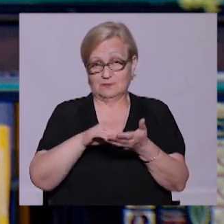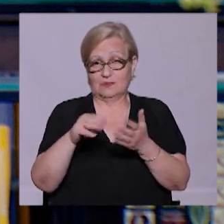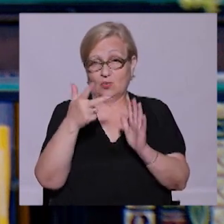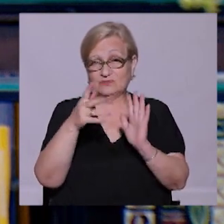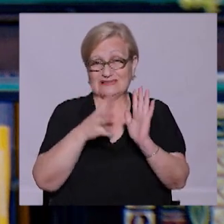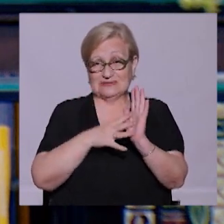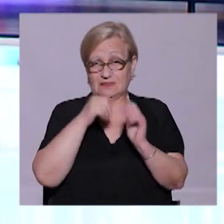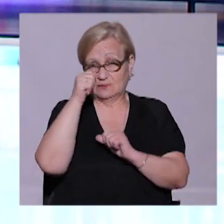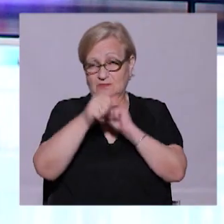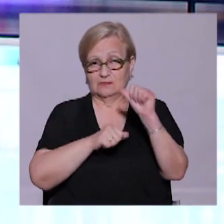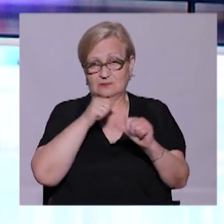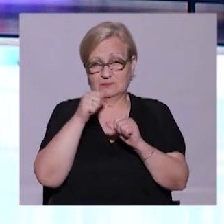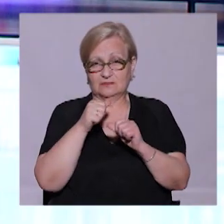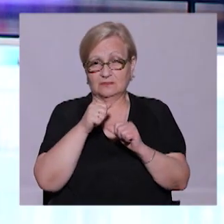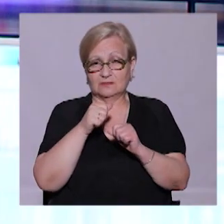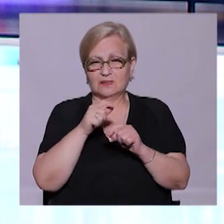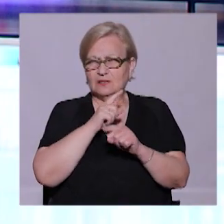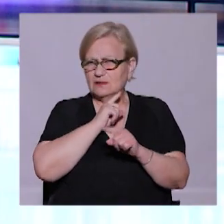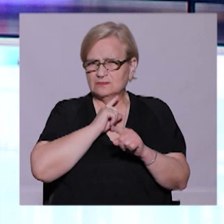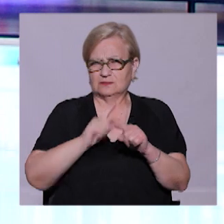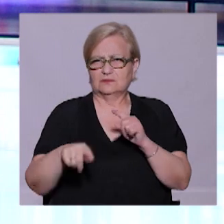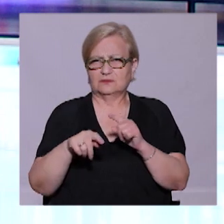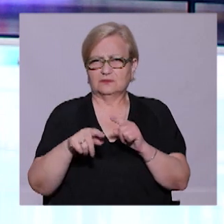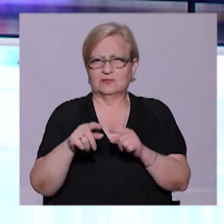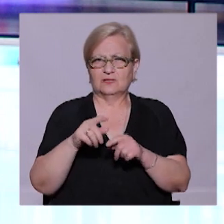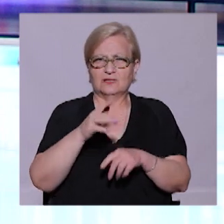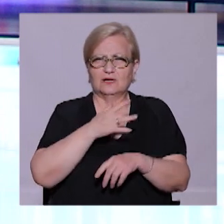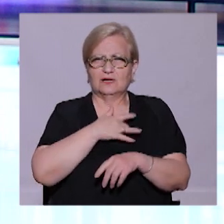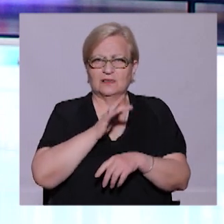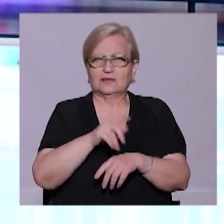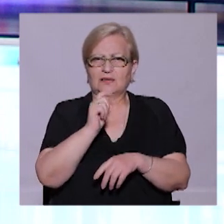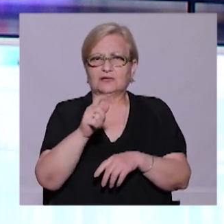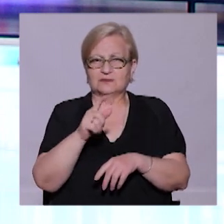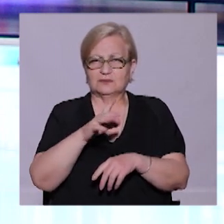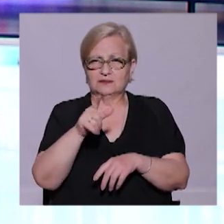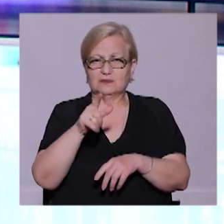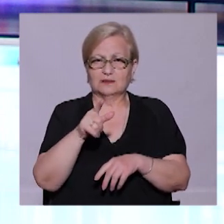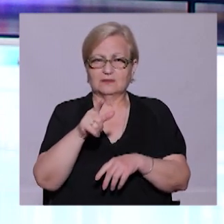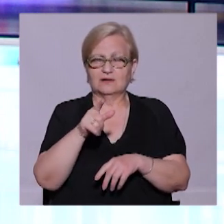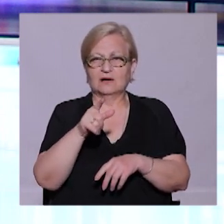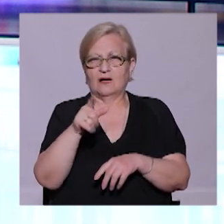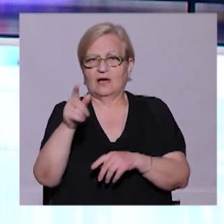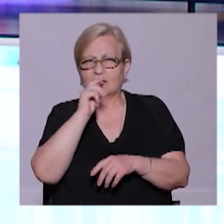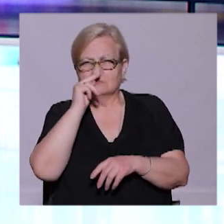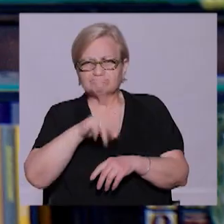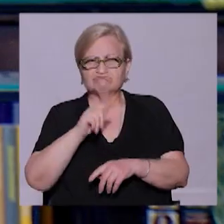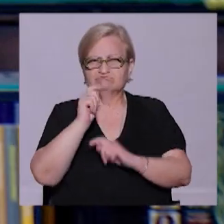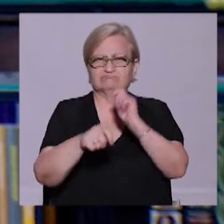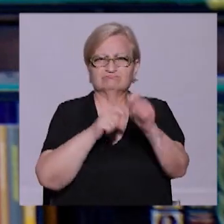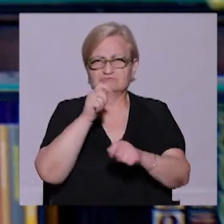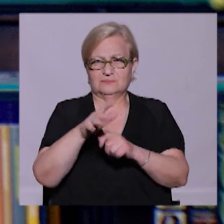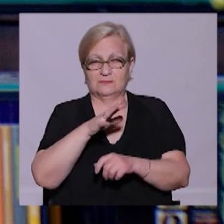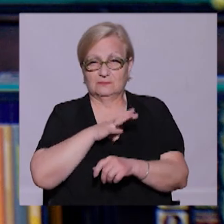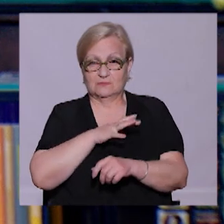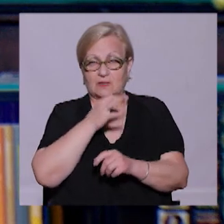39 წელს, არ დააყოვნა კრიტიკამაც და აი ამ კრიტიკის მოგერიებას მოყვა შემდეგ